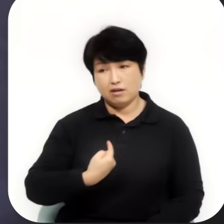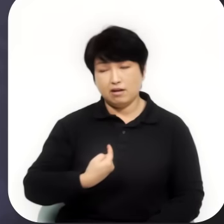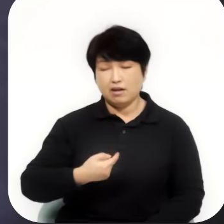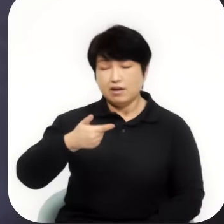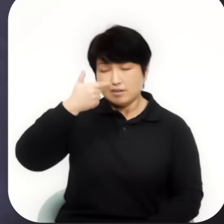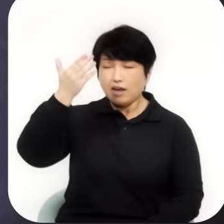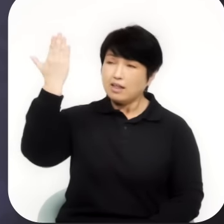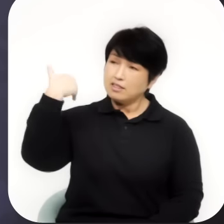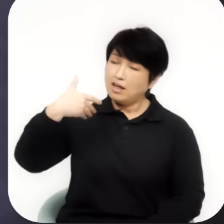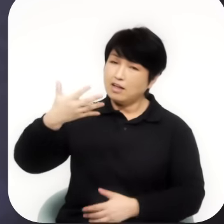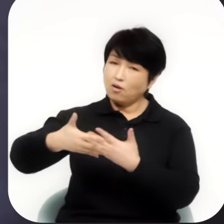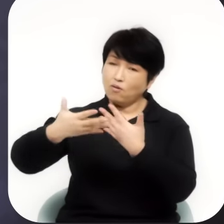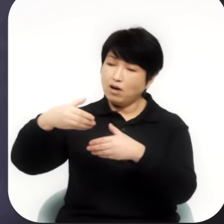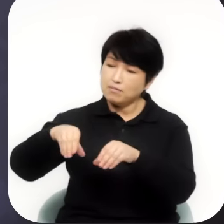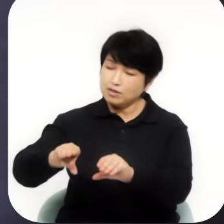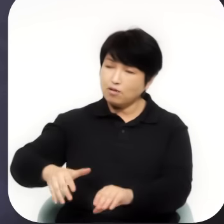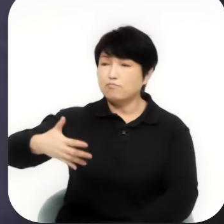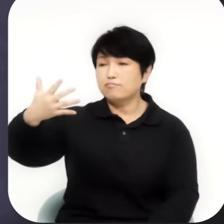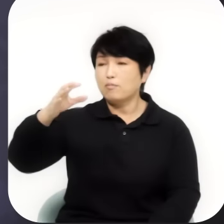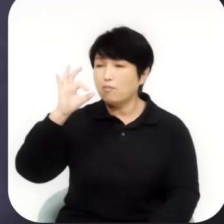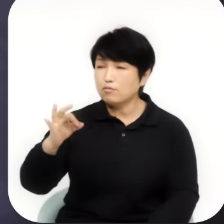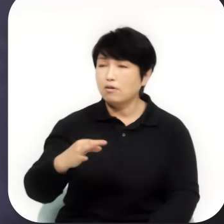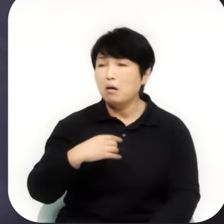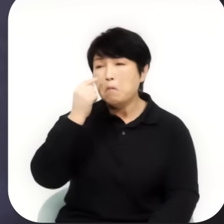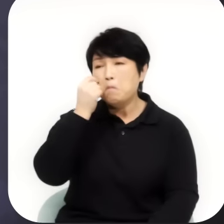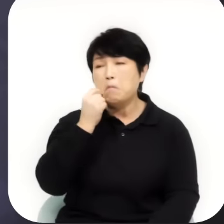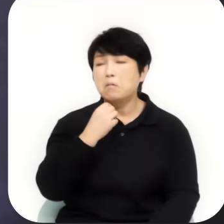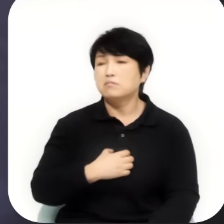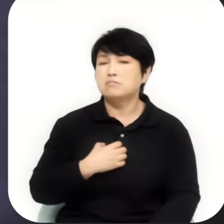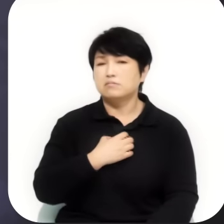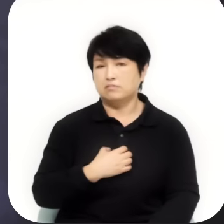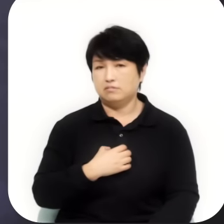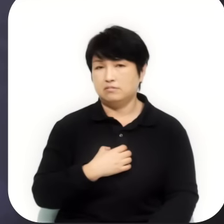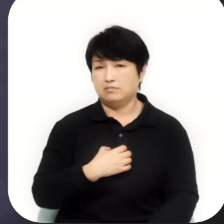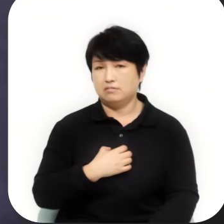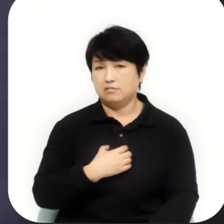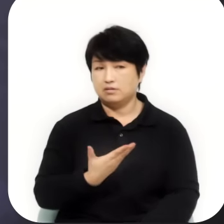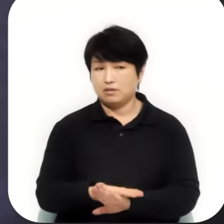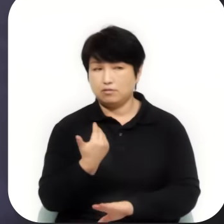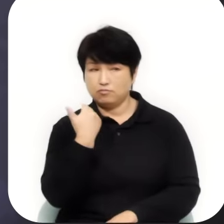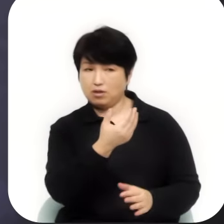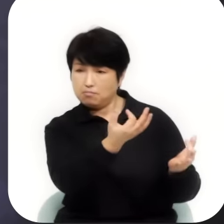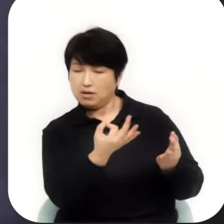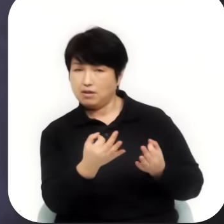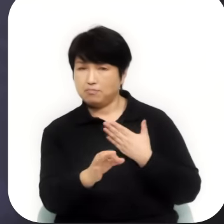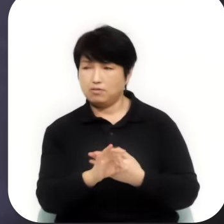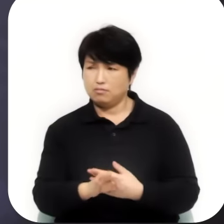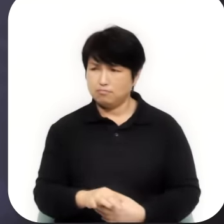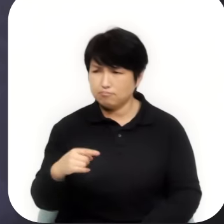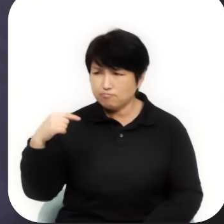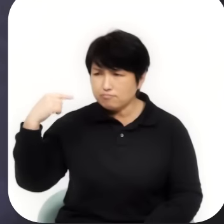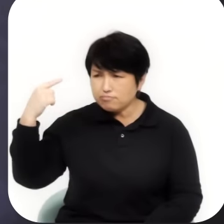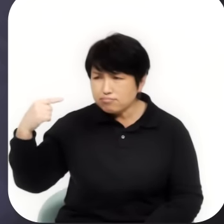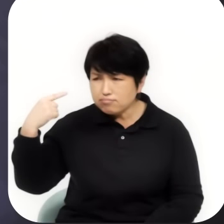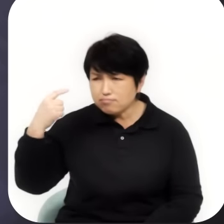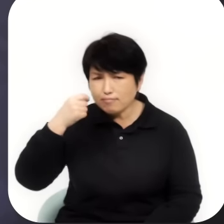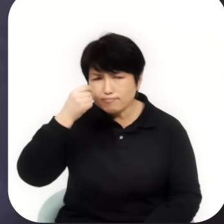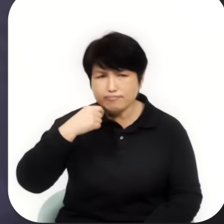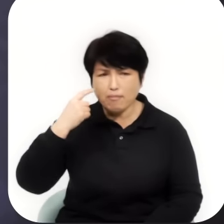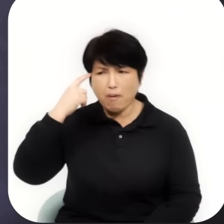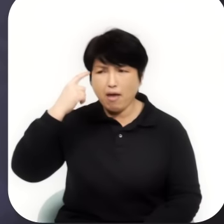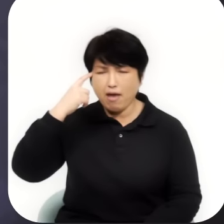영화를 보고 괴로워하는 것 같다. 다른 사람 볼 때는 저게 미쳤나? 왜? 갑자기 저렇게